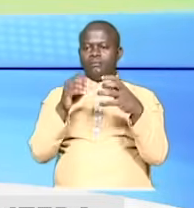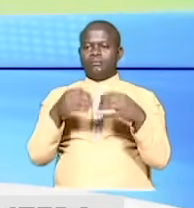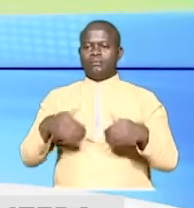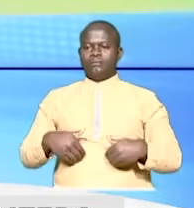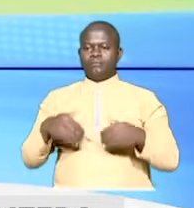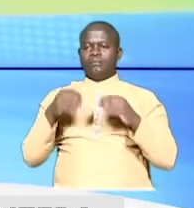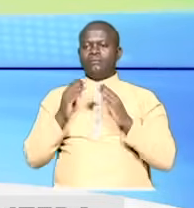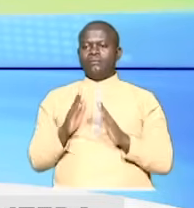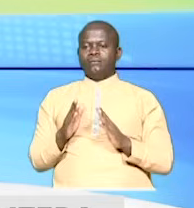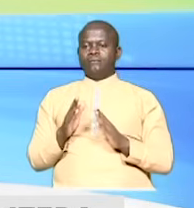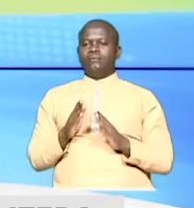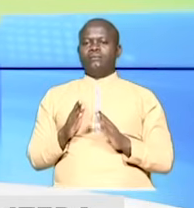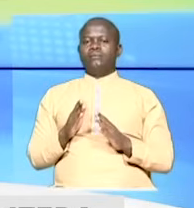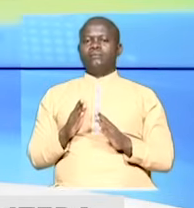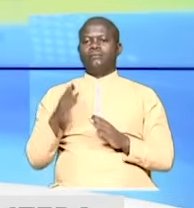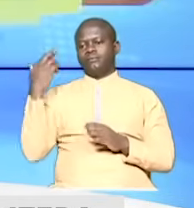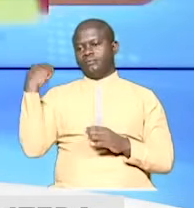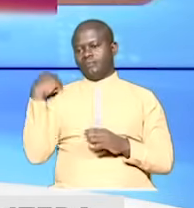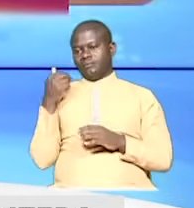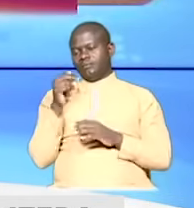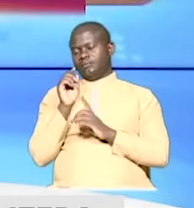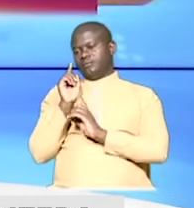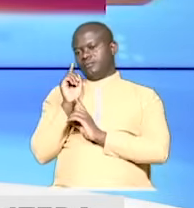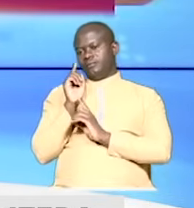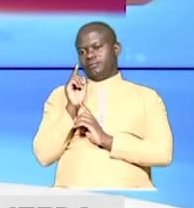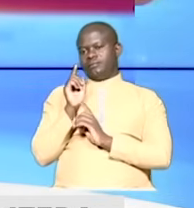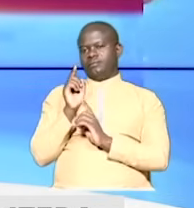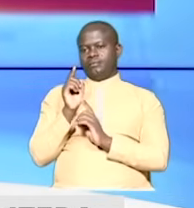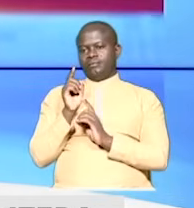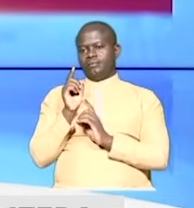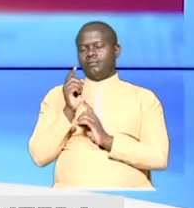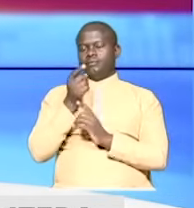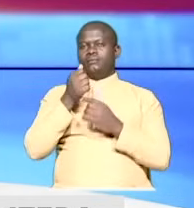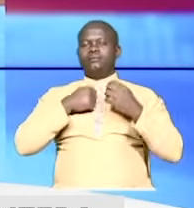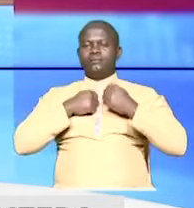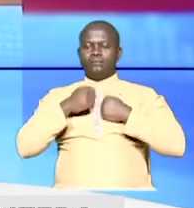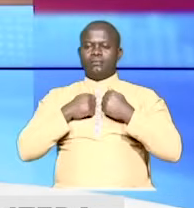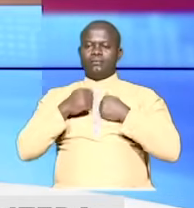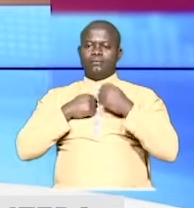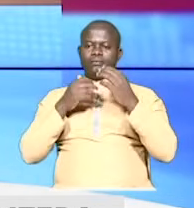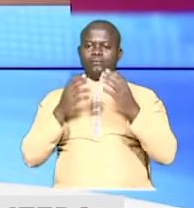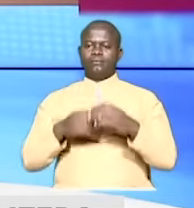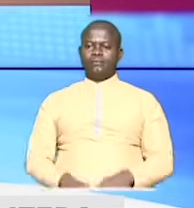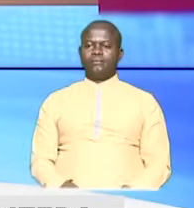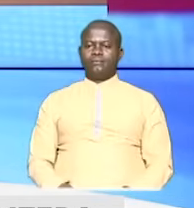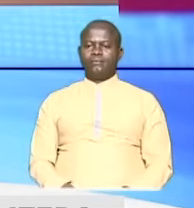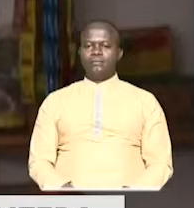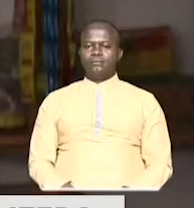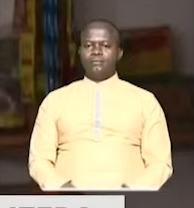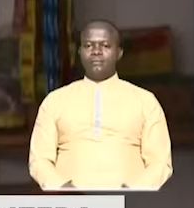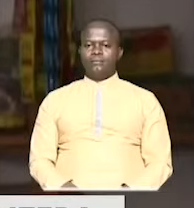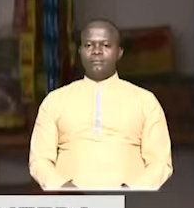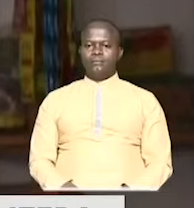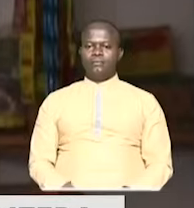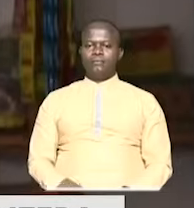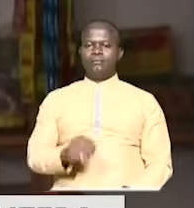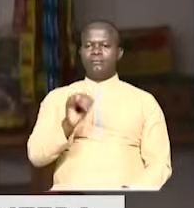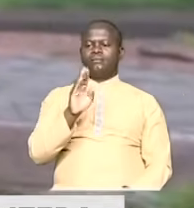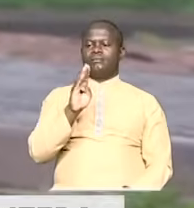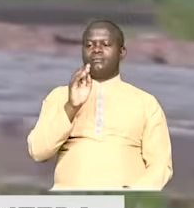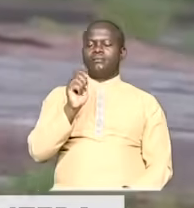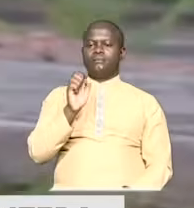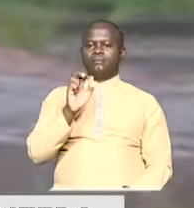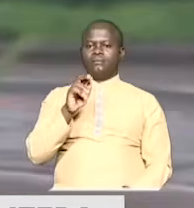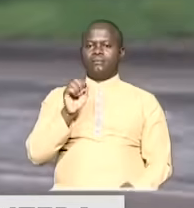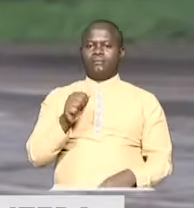ry'urubyiruko n'itsinda rishinzwe gucunga izi nyamaswa. Reka tubibaze Manzi Claude. Ibitera rwose bitumereye nabi